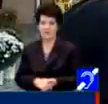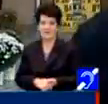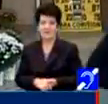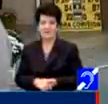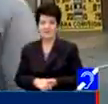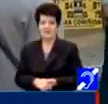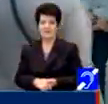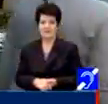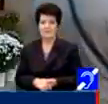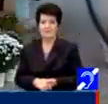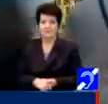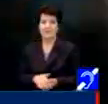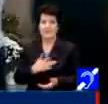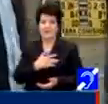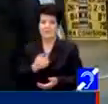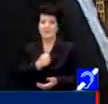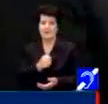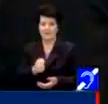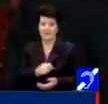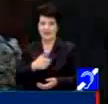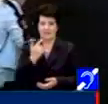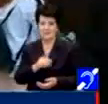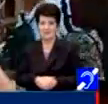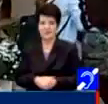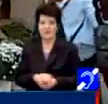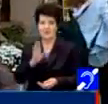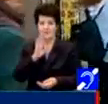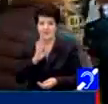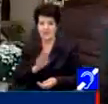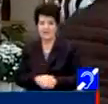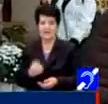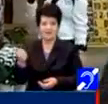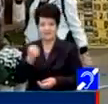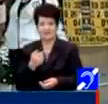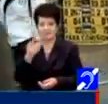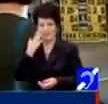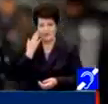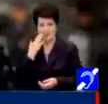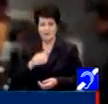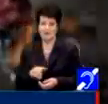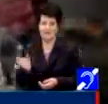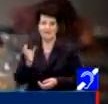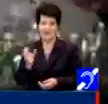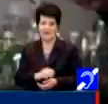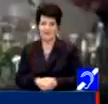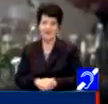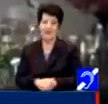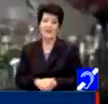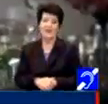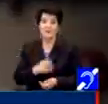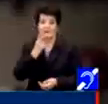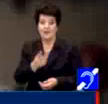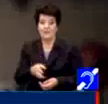cum bătăile astea care femeia cu ochiul vânăt. Potrivit raportului global